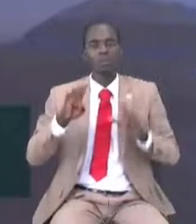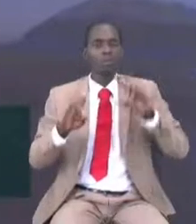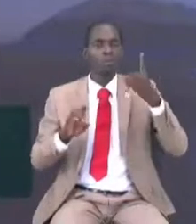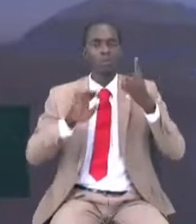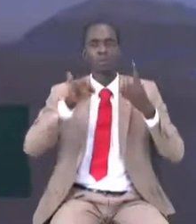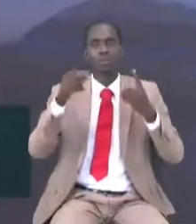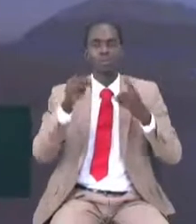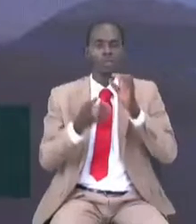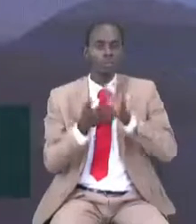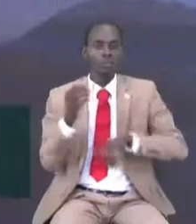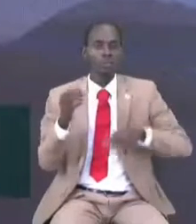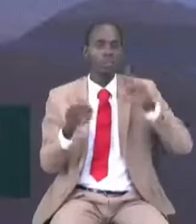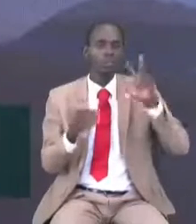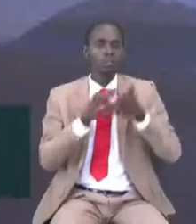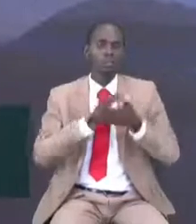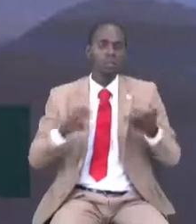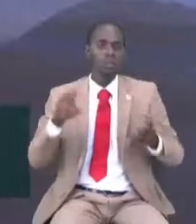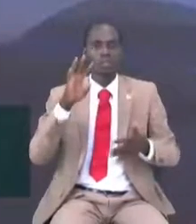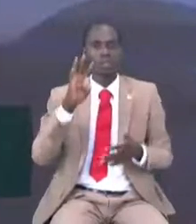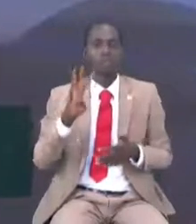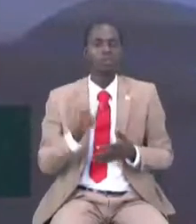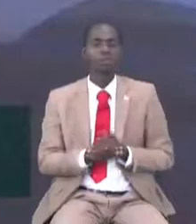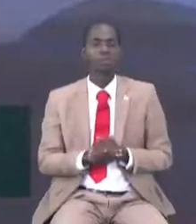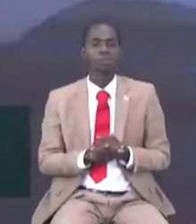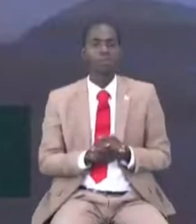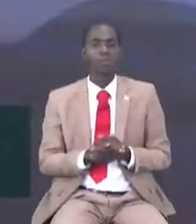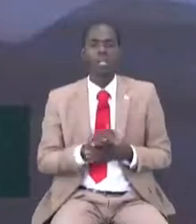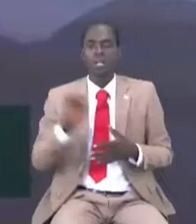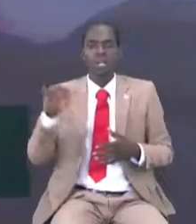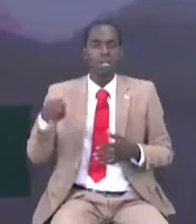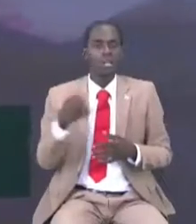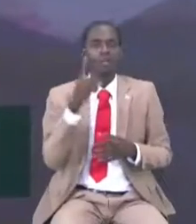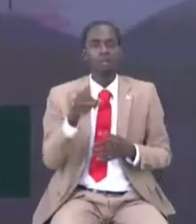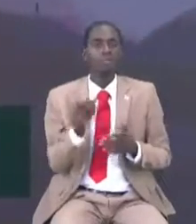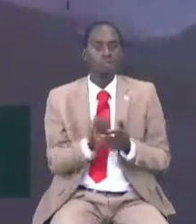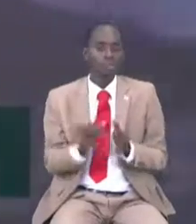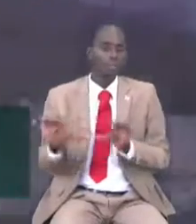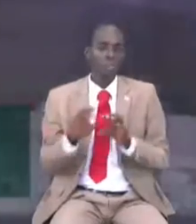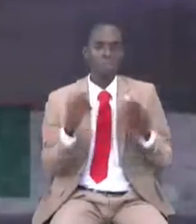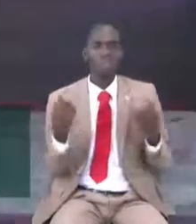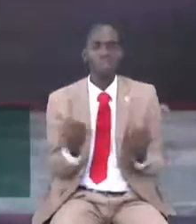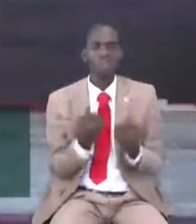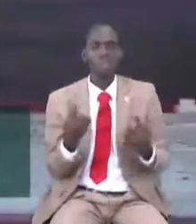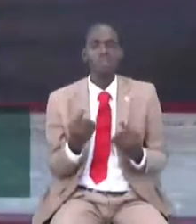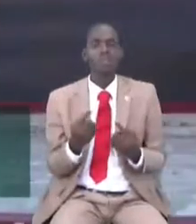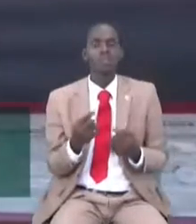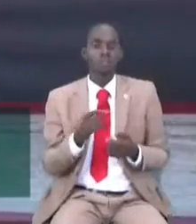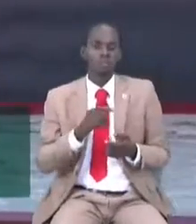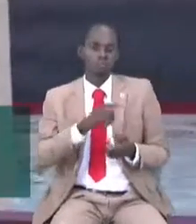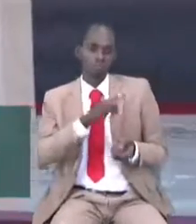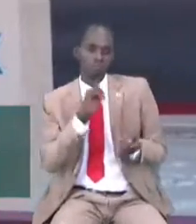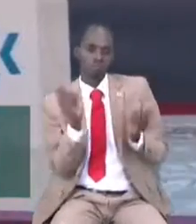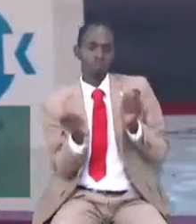Quiconque pêche transgresse la loi, et le péché est la transgression de la